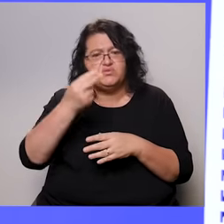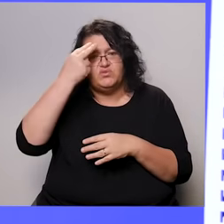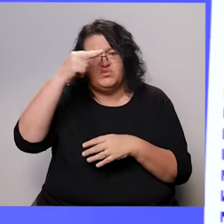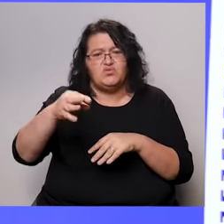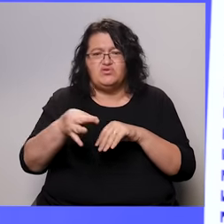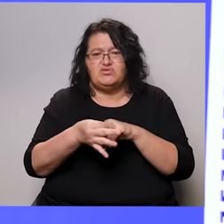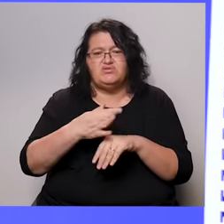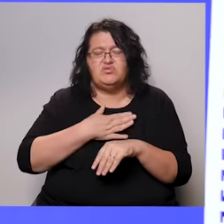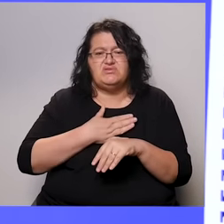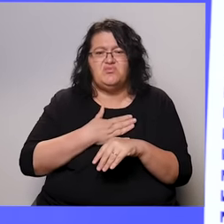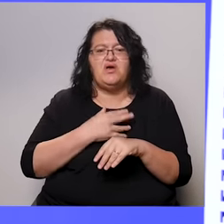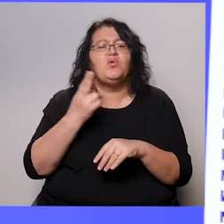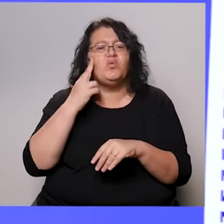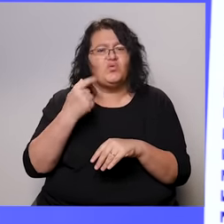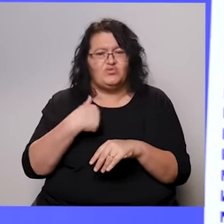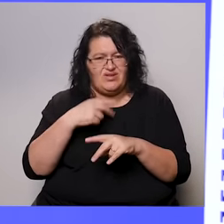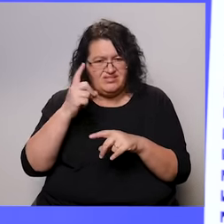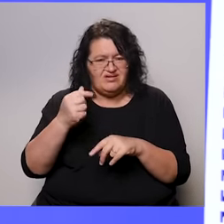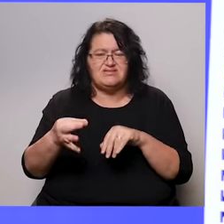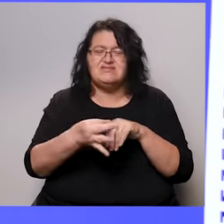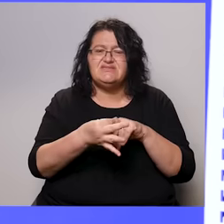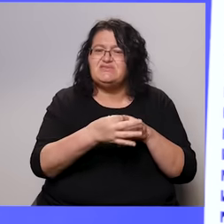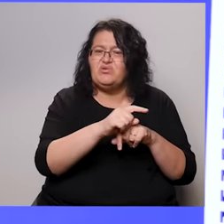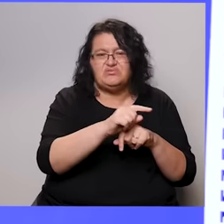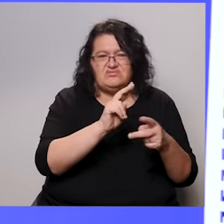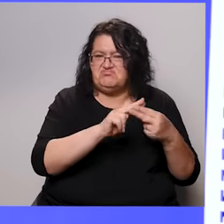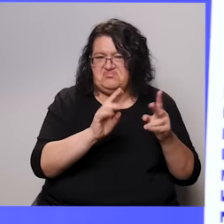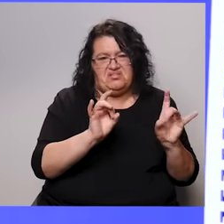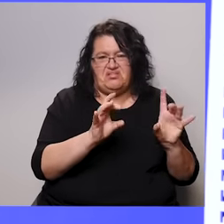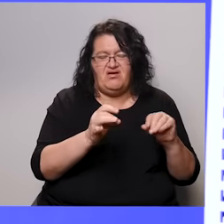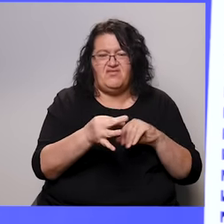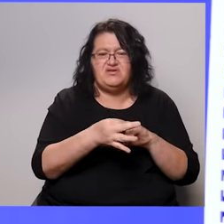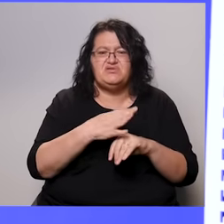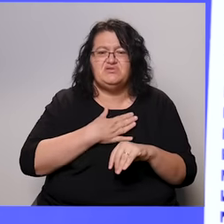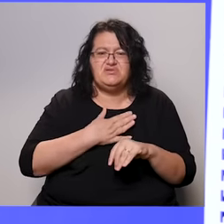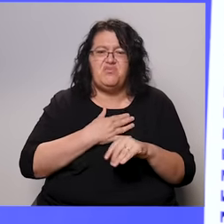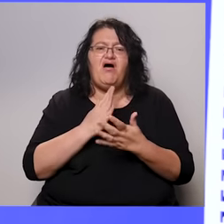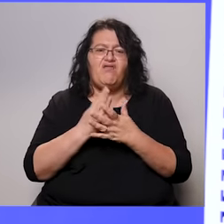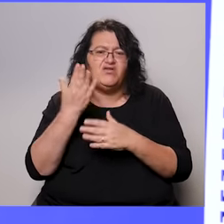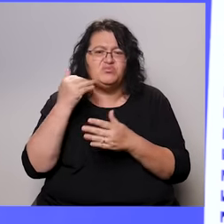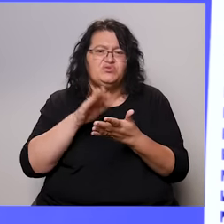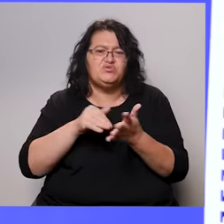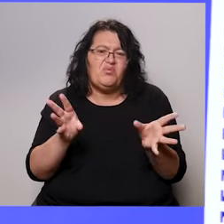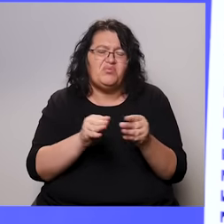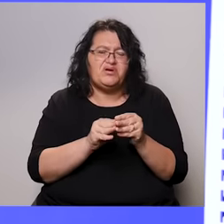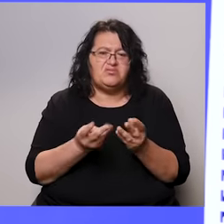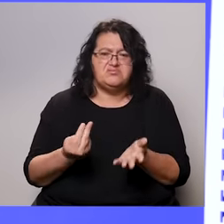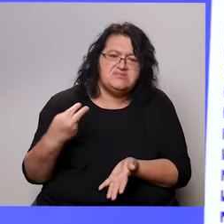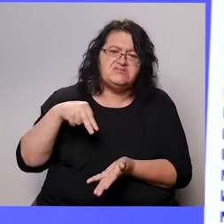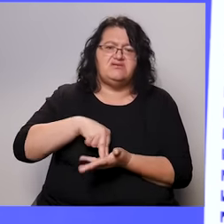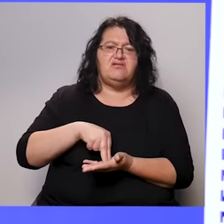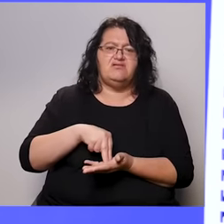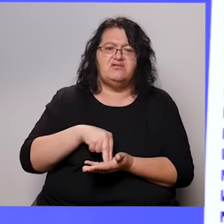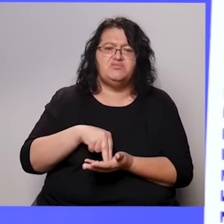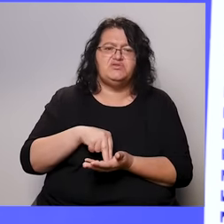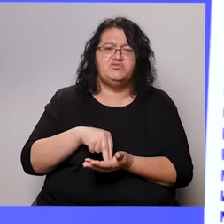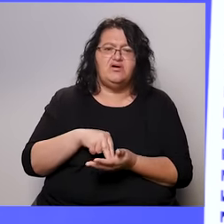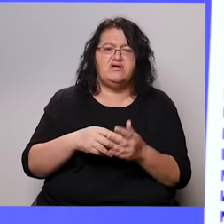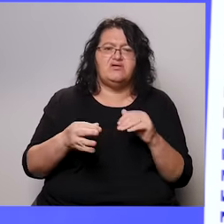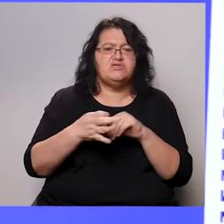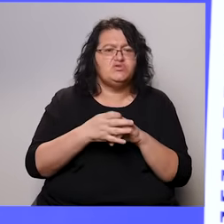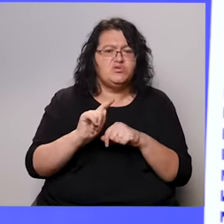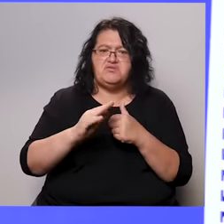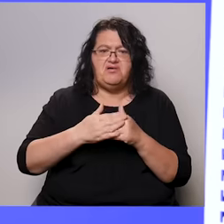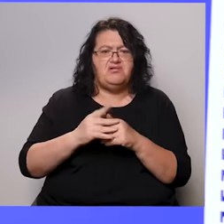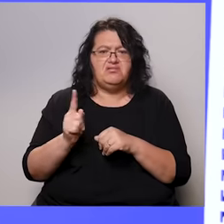pe soția. Pe mine mă cunoștea fratele, am mai fost la anumite slujiri împreună. Și se ridică dintr-o dată în picioare, soția nu stătea